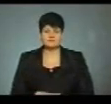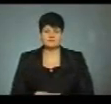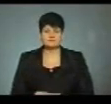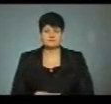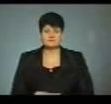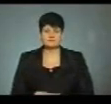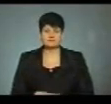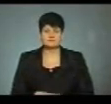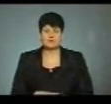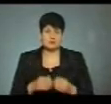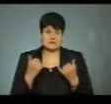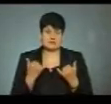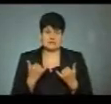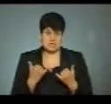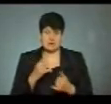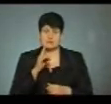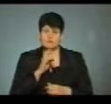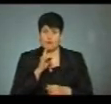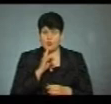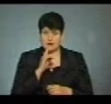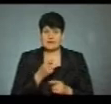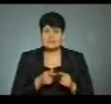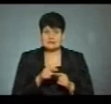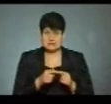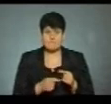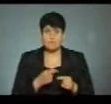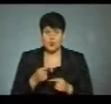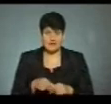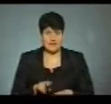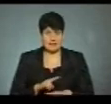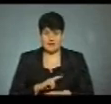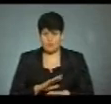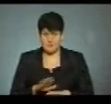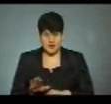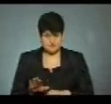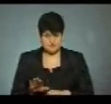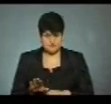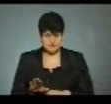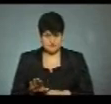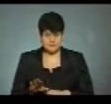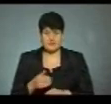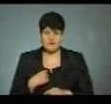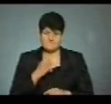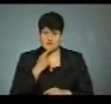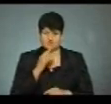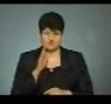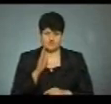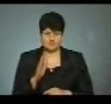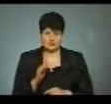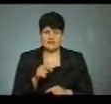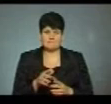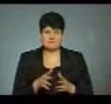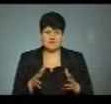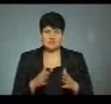І от зараз, поки оце покоління не перевимре, буде нам важко, дуже важко. Тим більше з